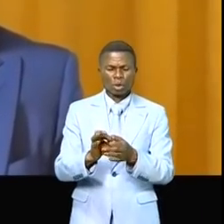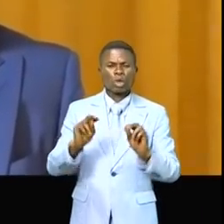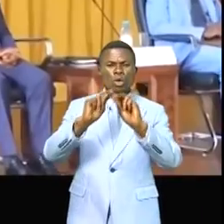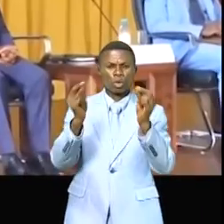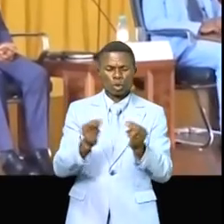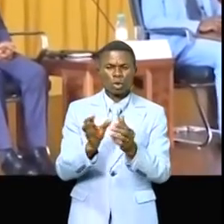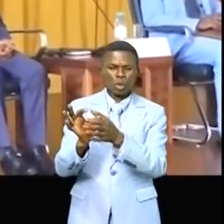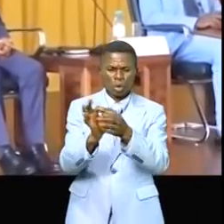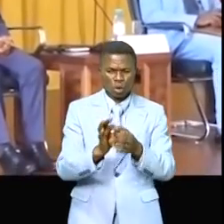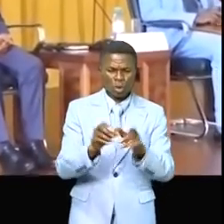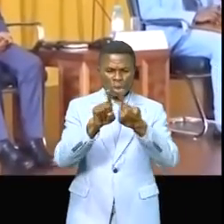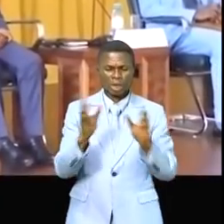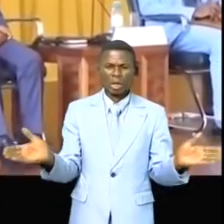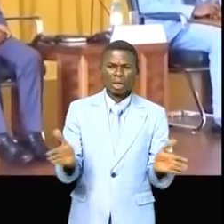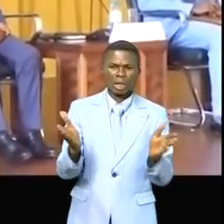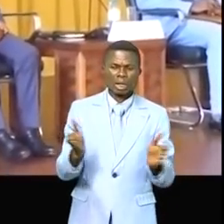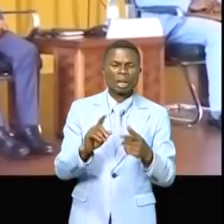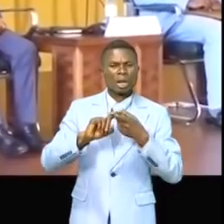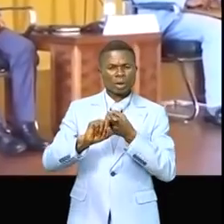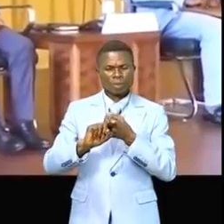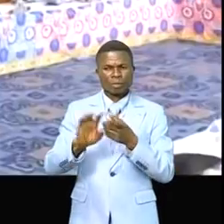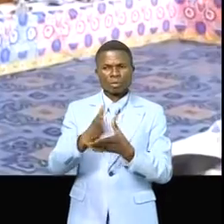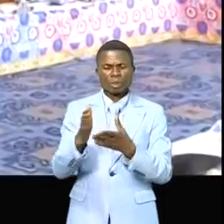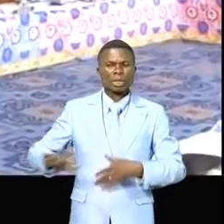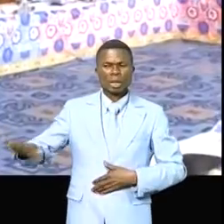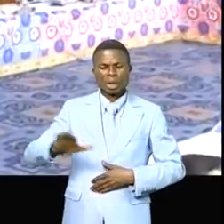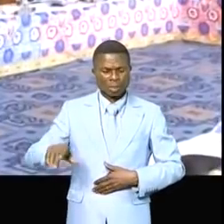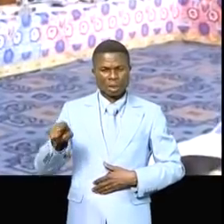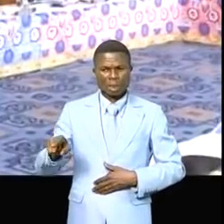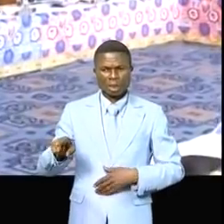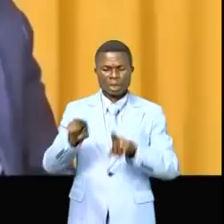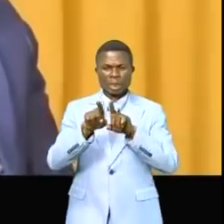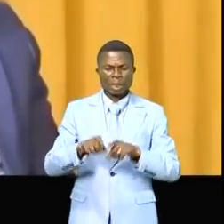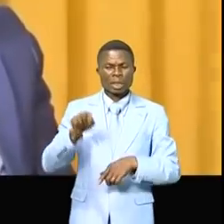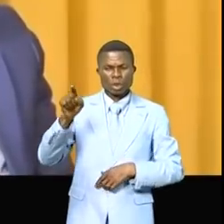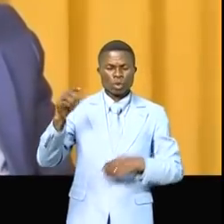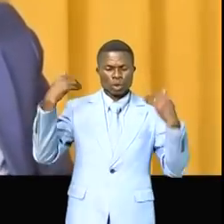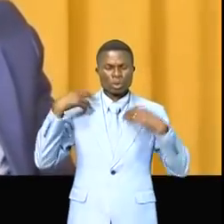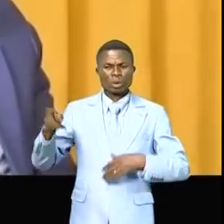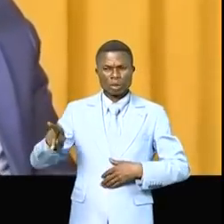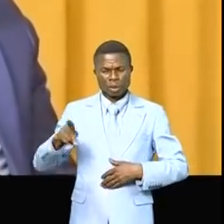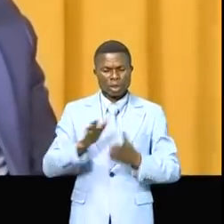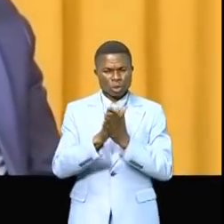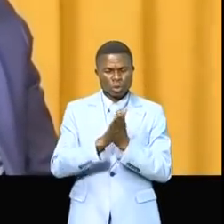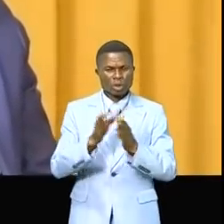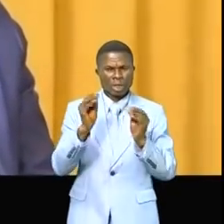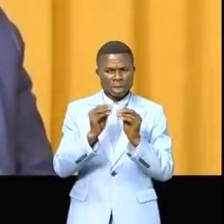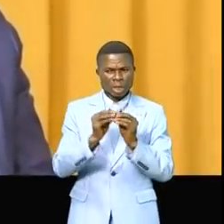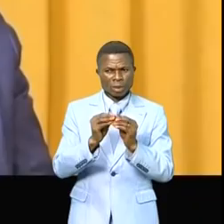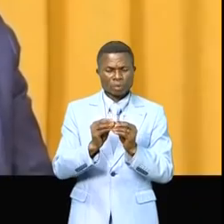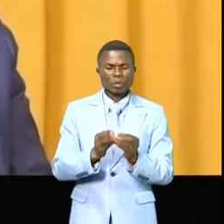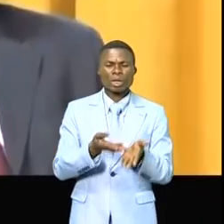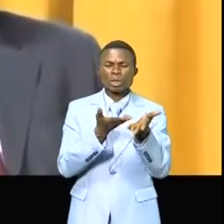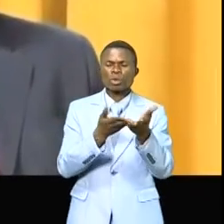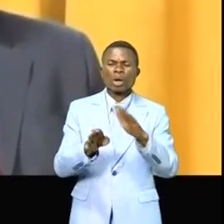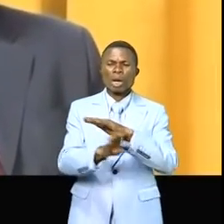de coopération et de renforcement de la confiance entre les États de la région. Carline Zanzoukasivita souhaite voir cet atelier poser les bases pour